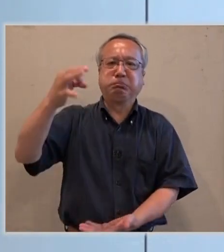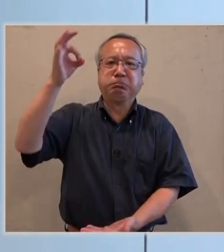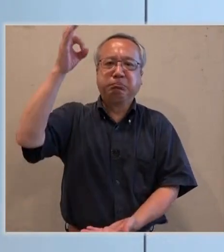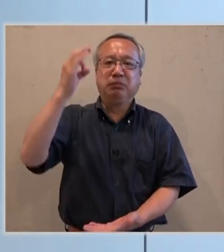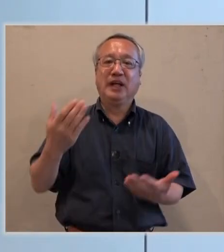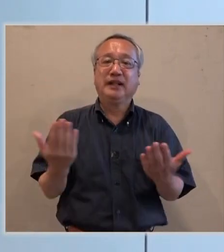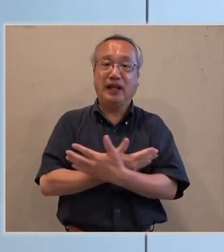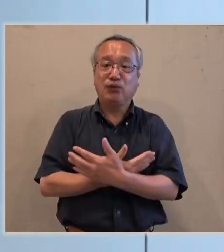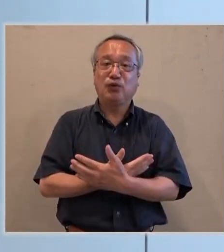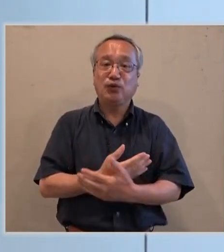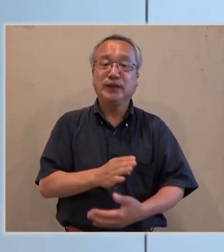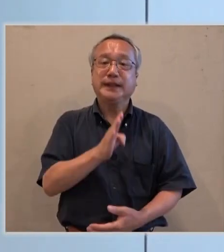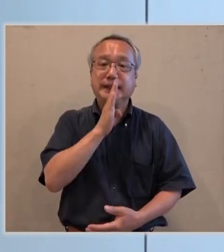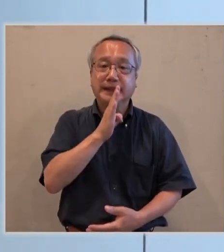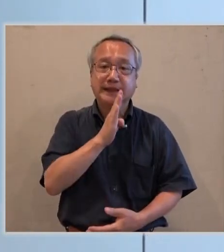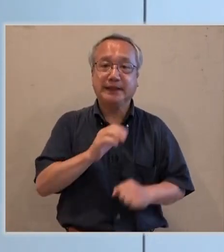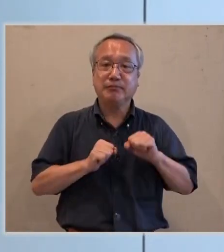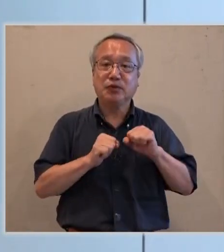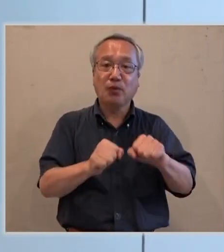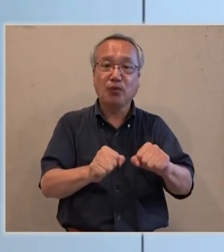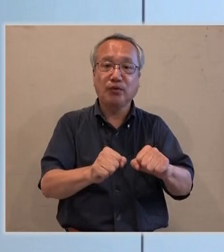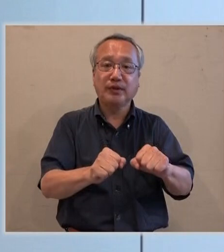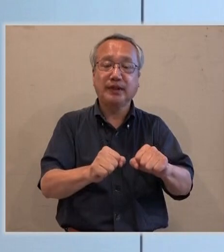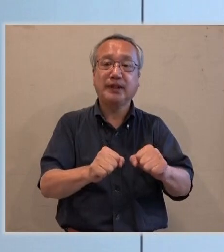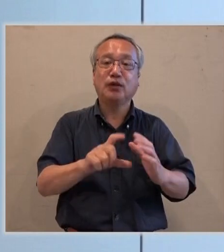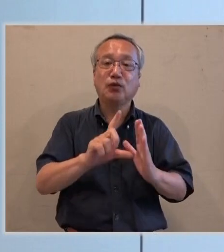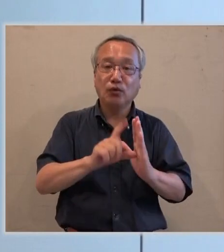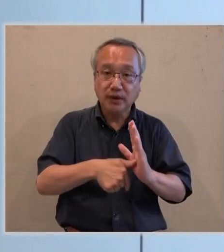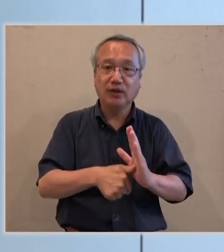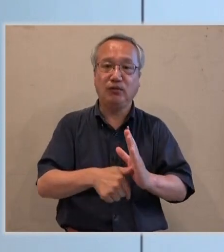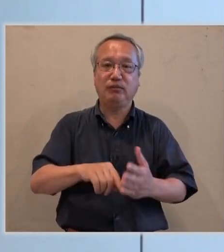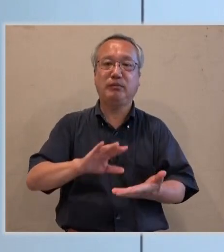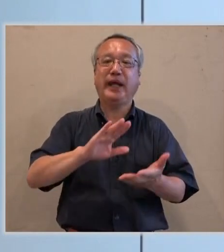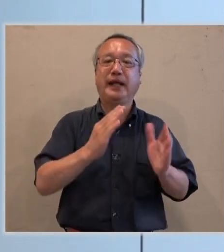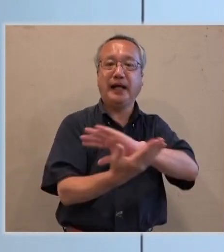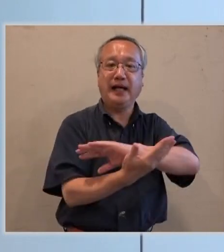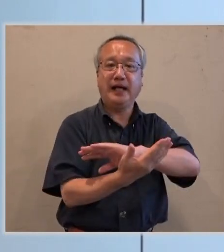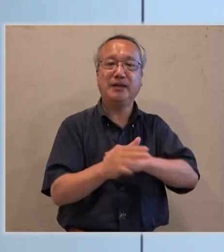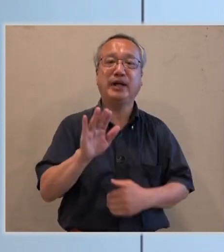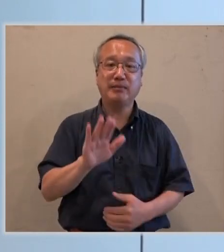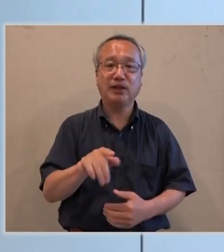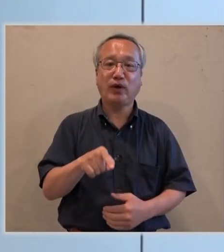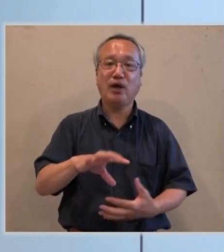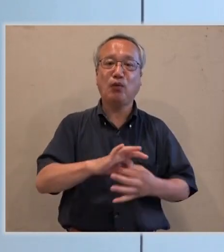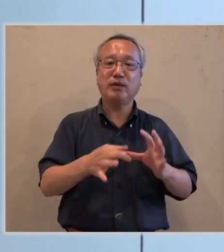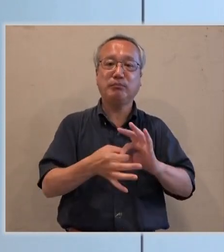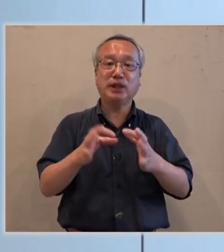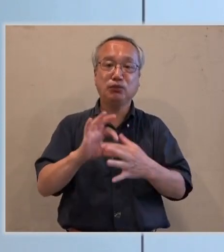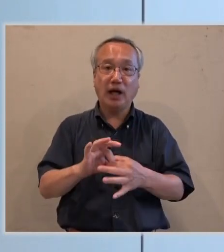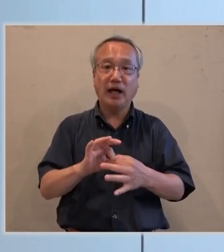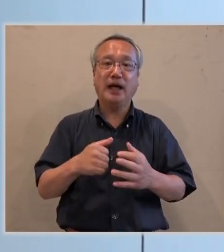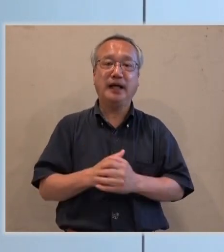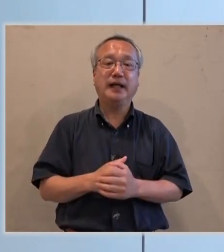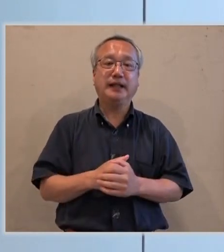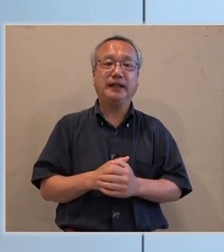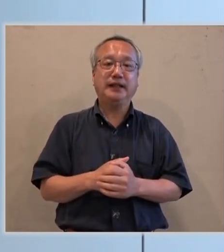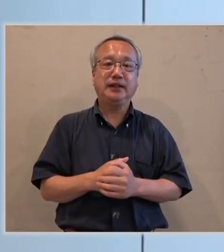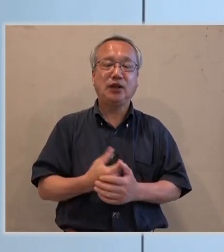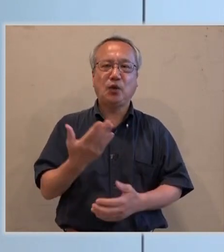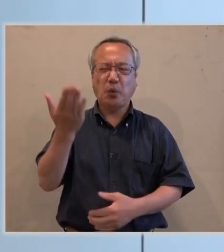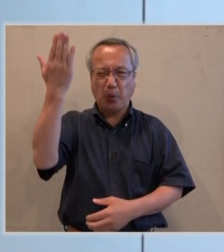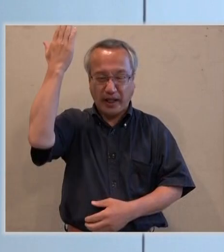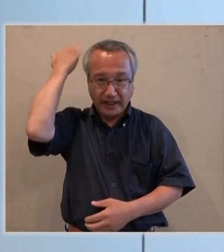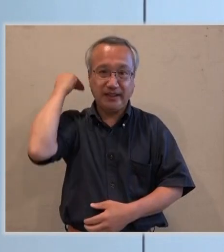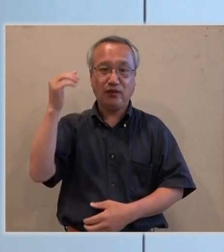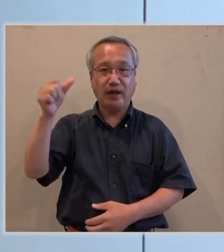った実際実行していった上での変化もございます。これはオリンピックが古代のア